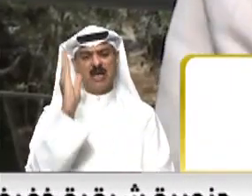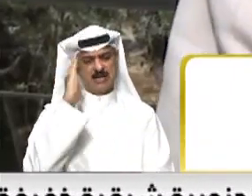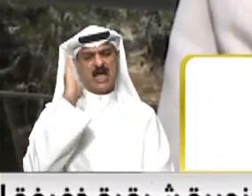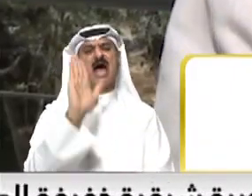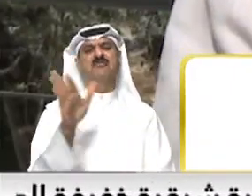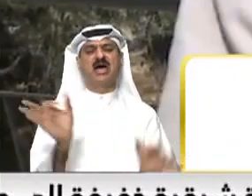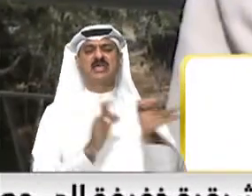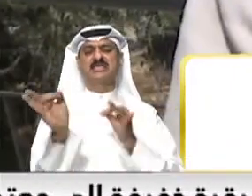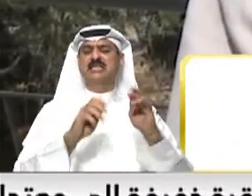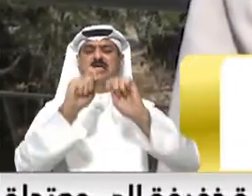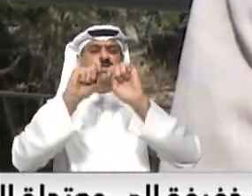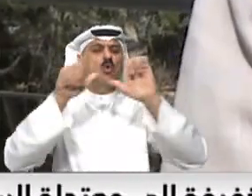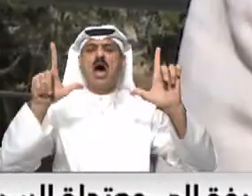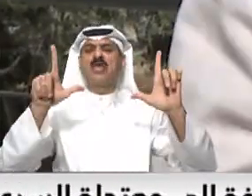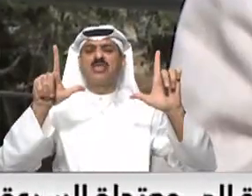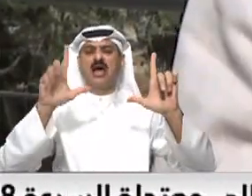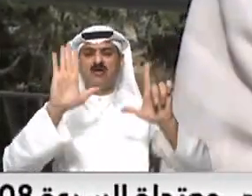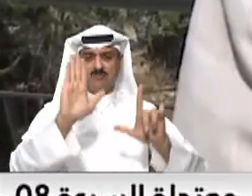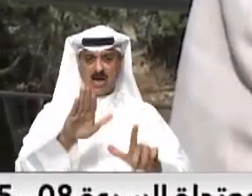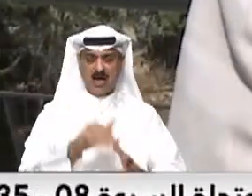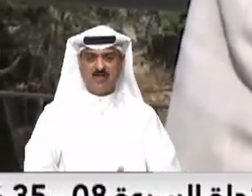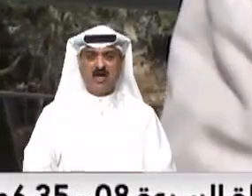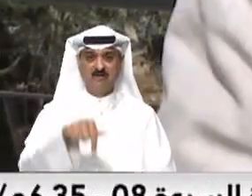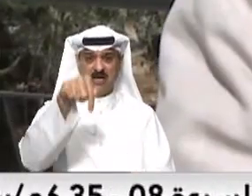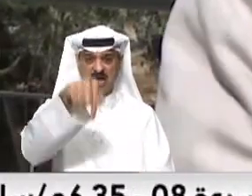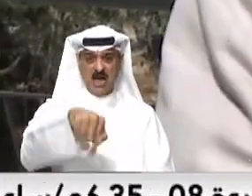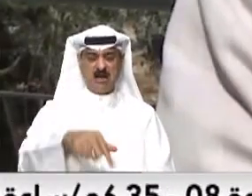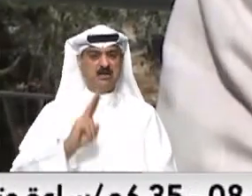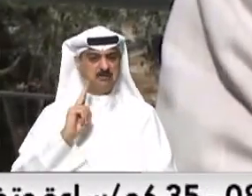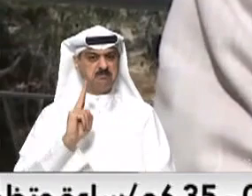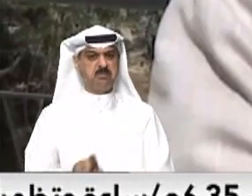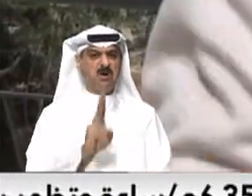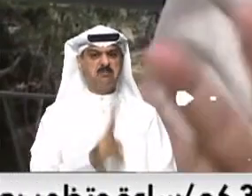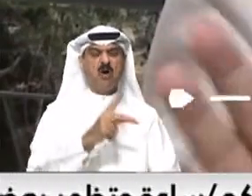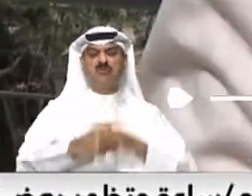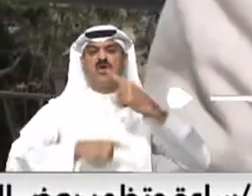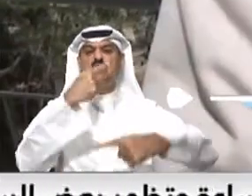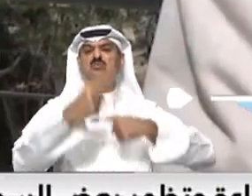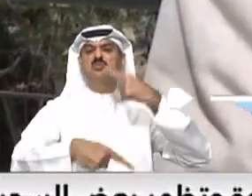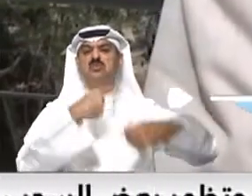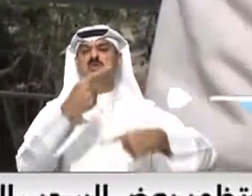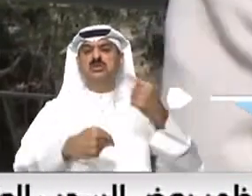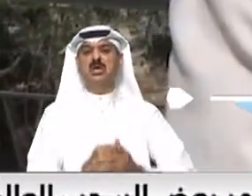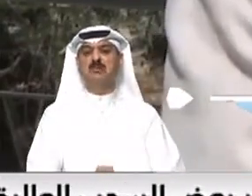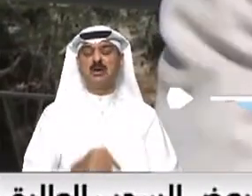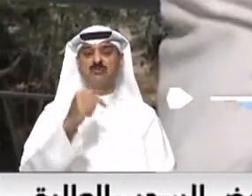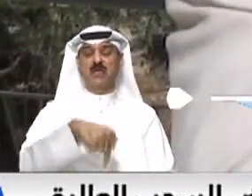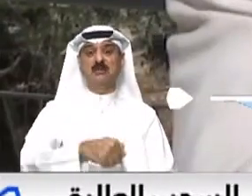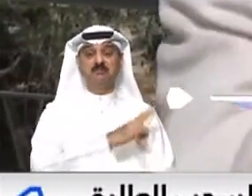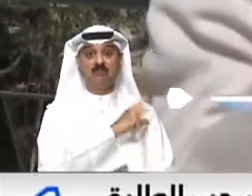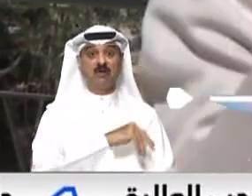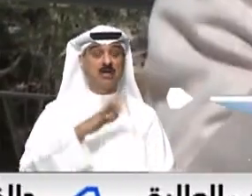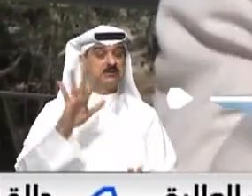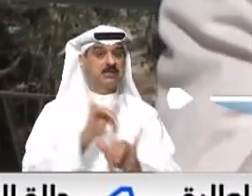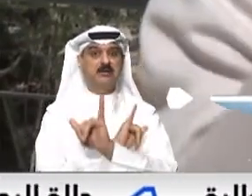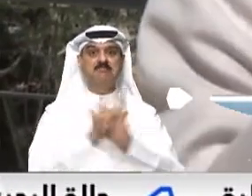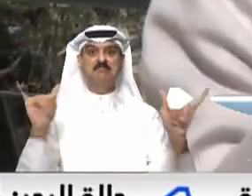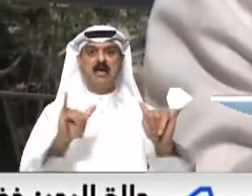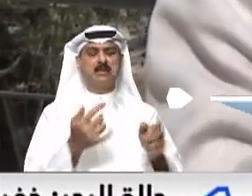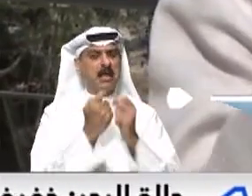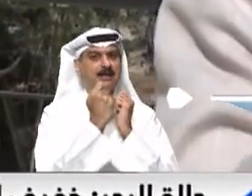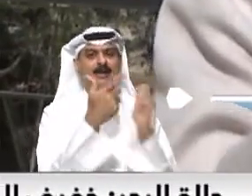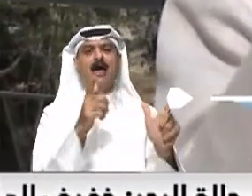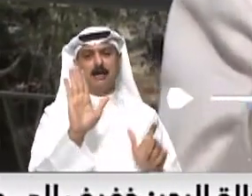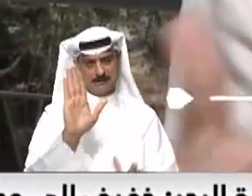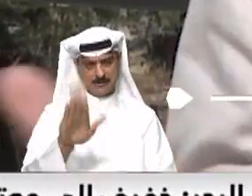سياسات لطرد الفلسطينيين وتحويل حياتهم إلى جحيم حقيقة. وعلى فكرة هذا شعار لهذه